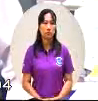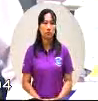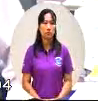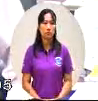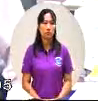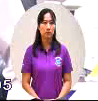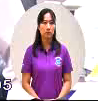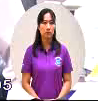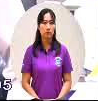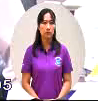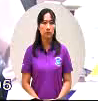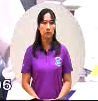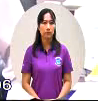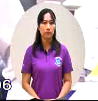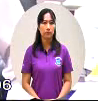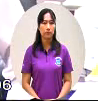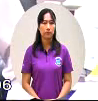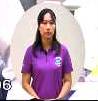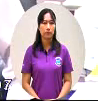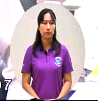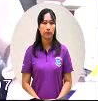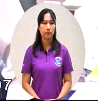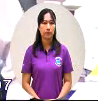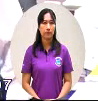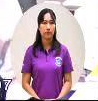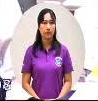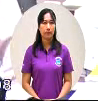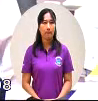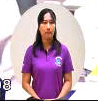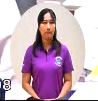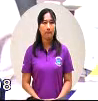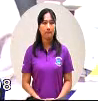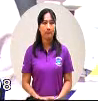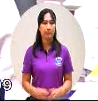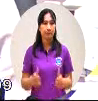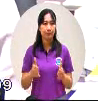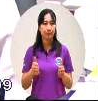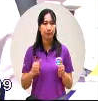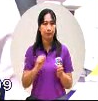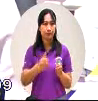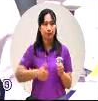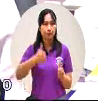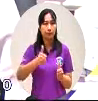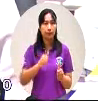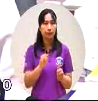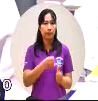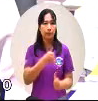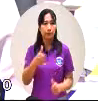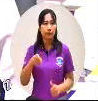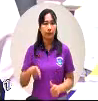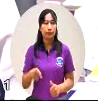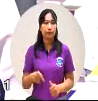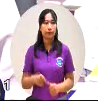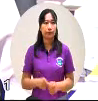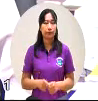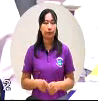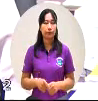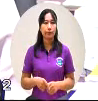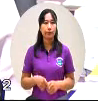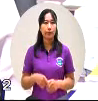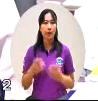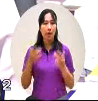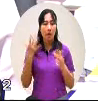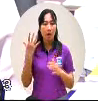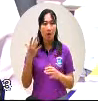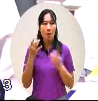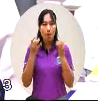那农业局说明一下。 下一定哈啊，谢谢柯议员。那么我想整个在生鲜水果整个一个观